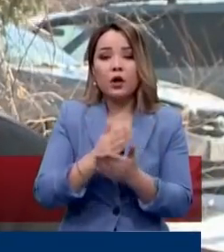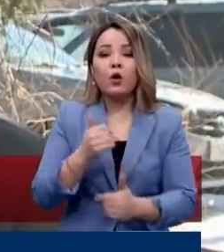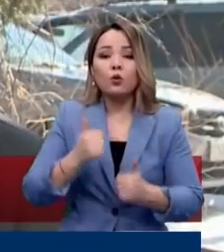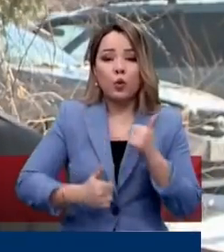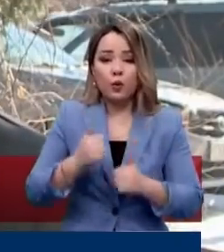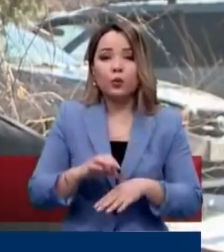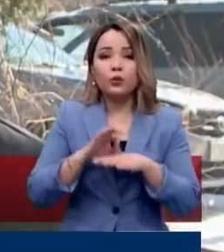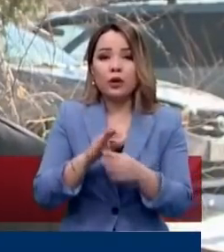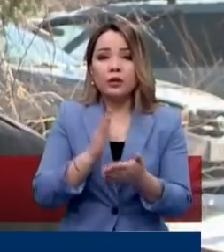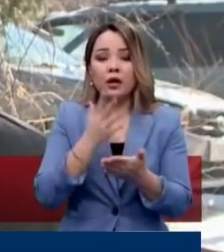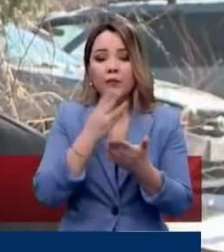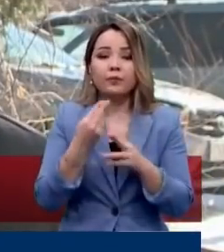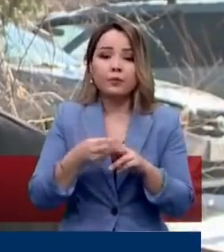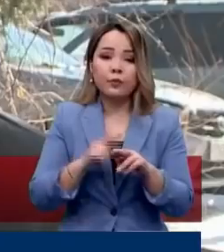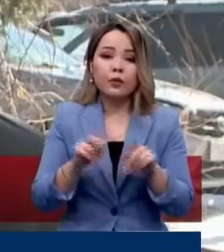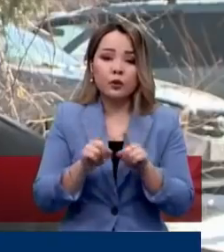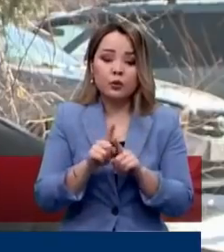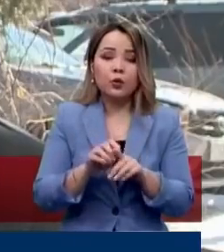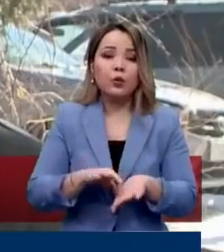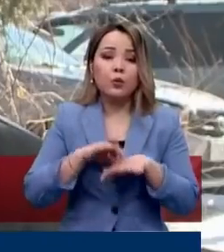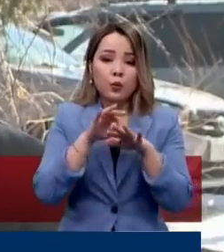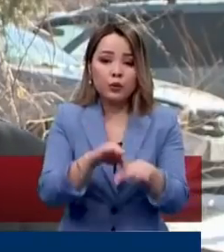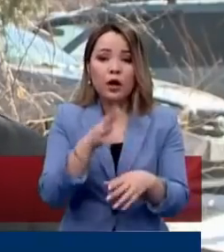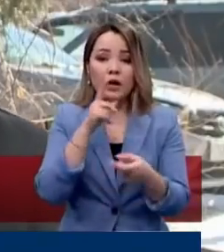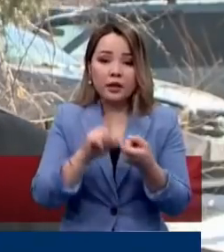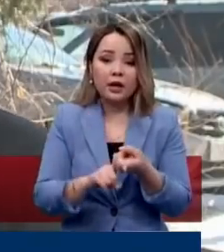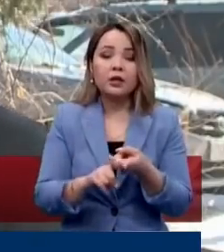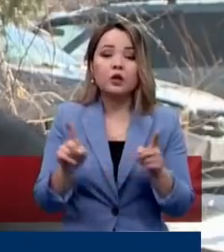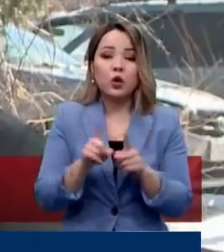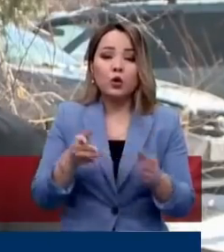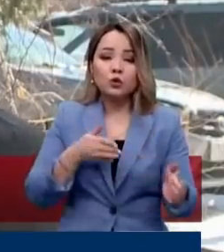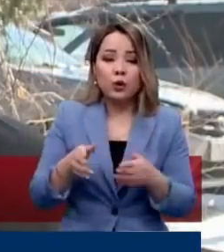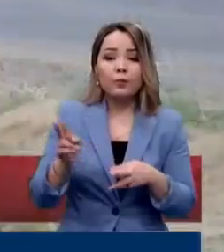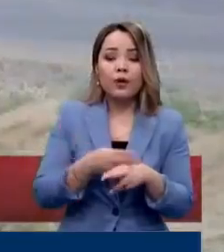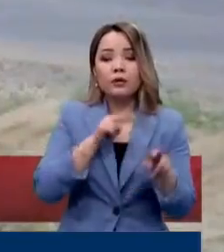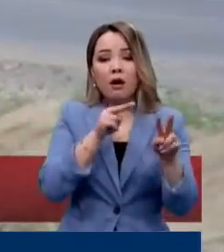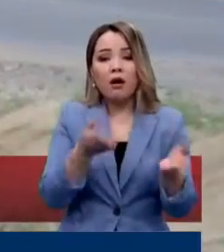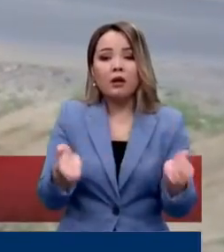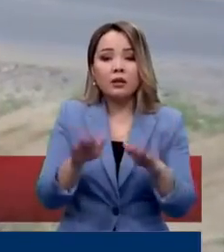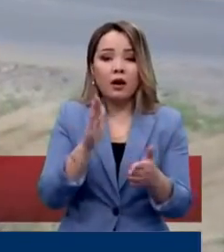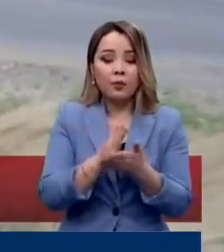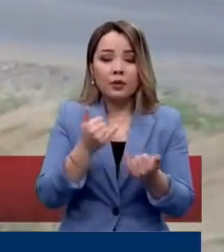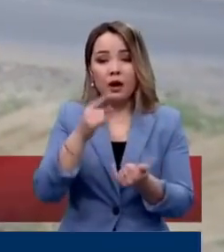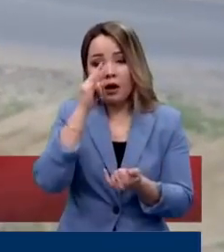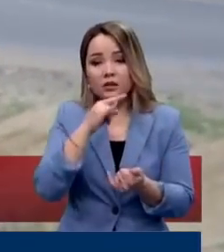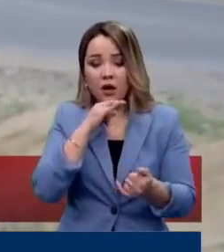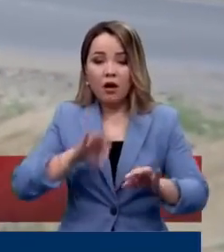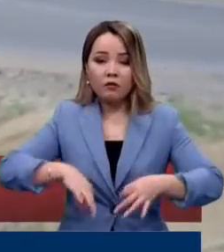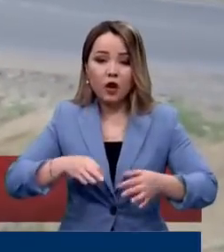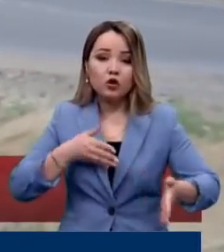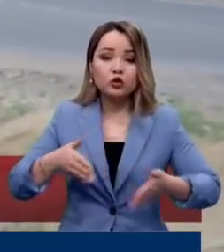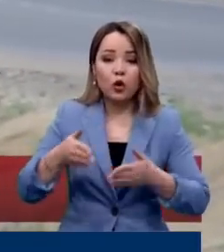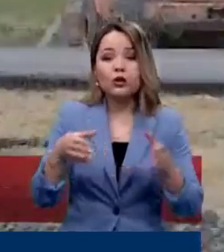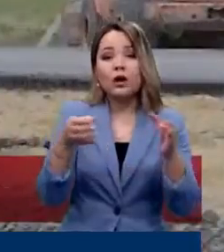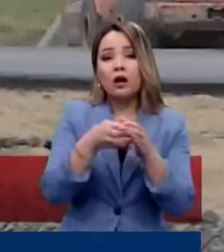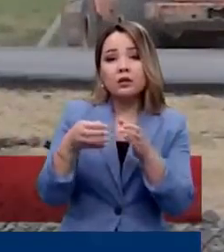конкурстар өткізгенше едәуір уақыт өтіп, жаңағы жол қараусыз қалуы мүмкін. Алайда Қазавтожол компаниясының